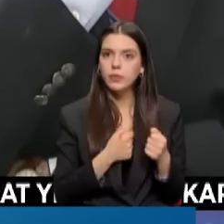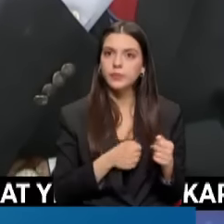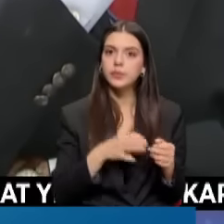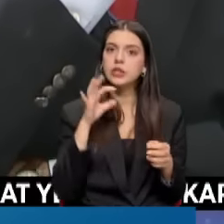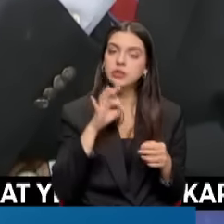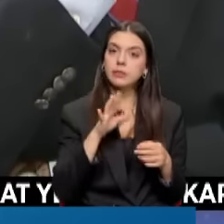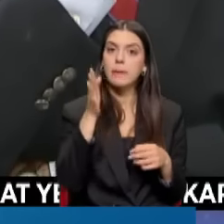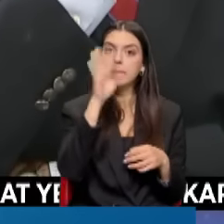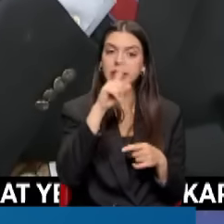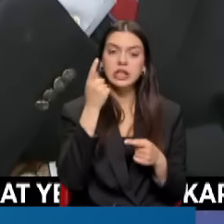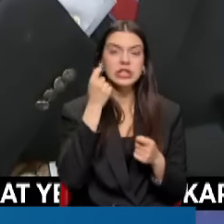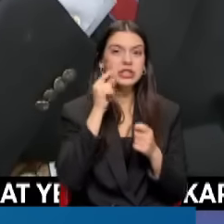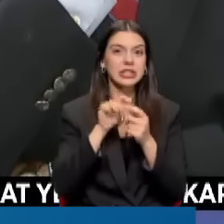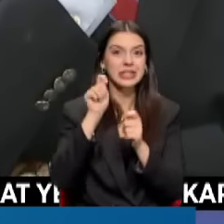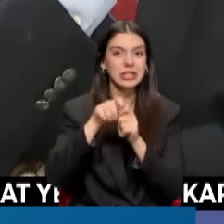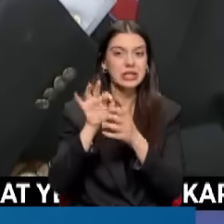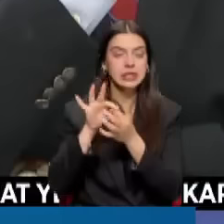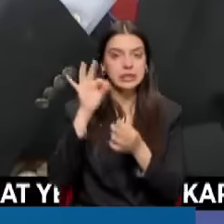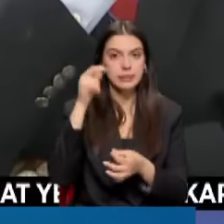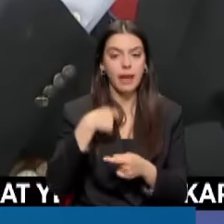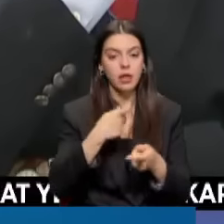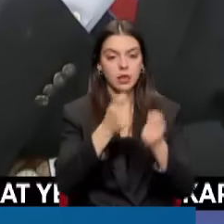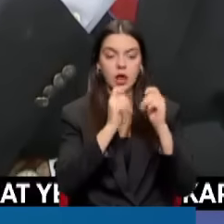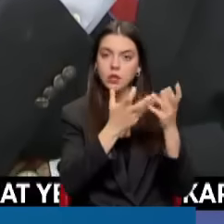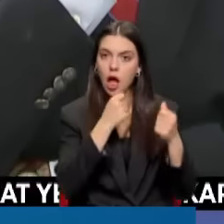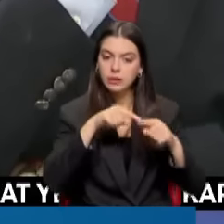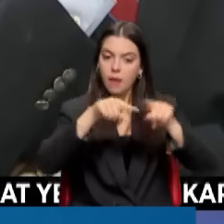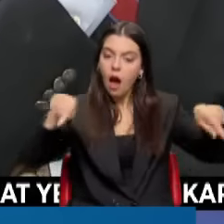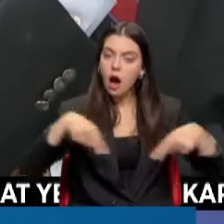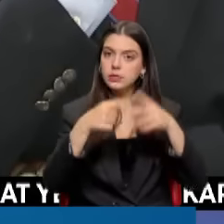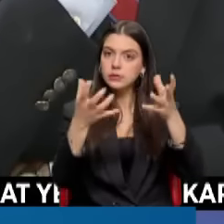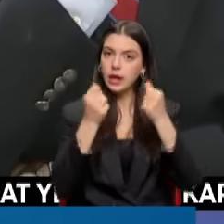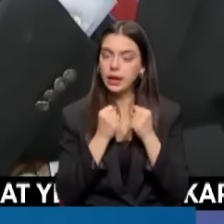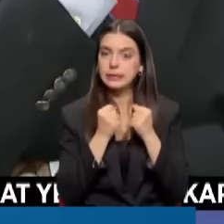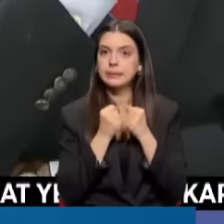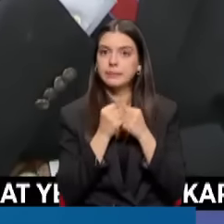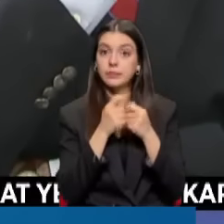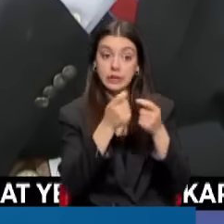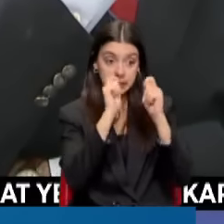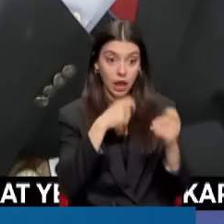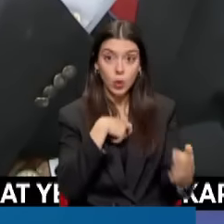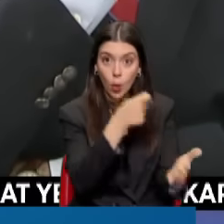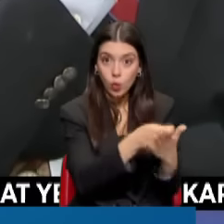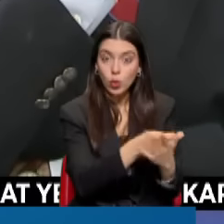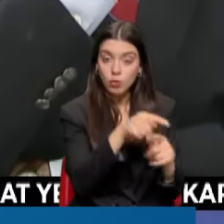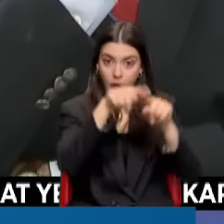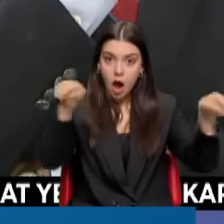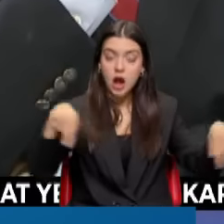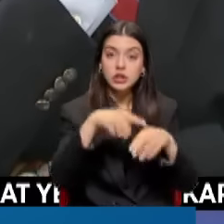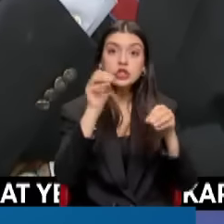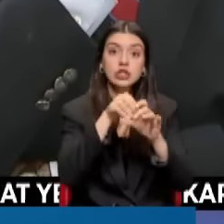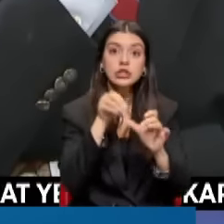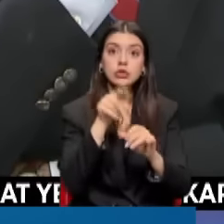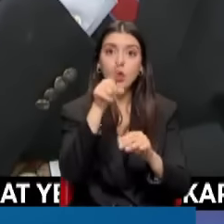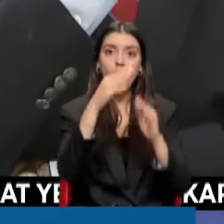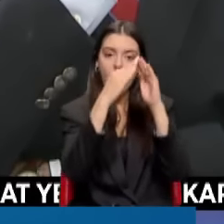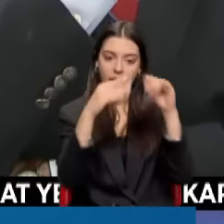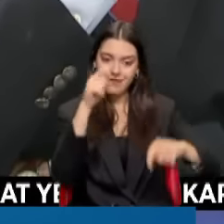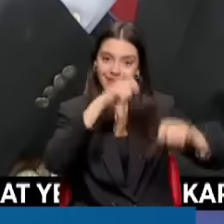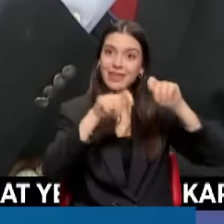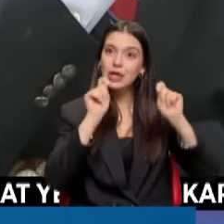insana anlattı ben kredi çekmişim arsa almışım Yani kredi ödüyorum o Arsa için orada konut